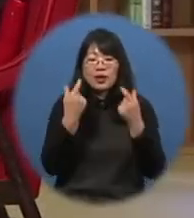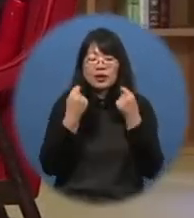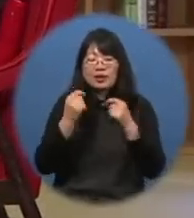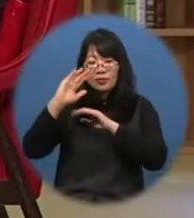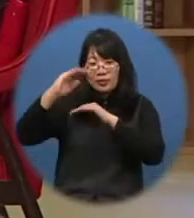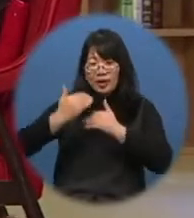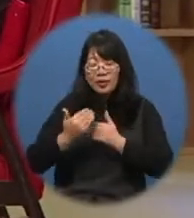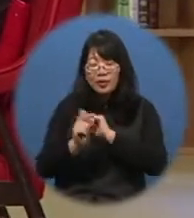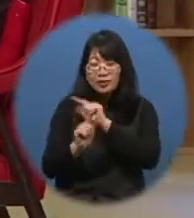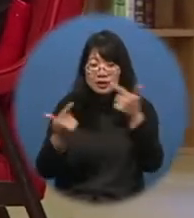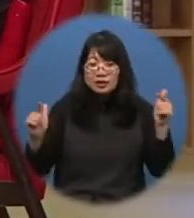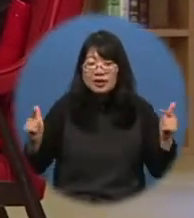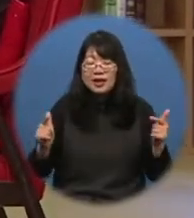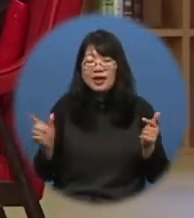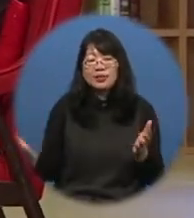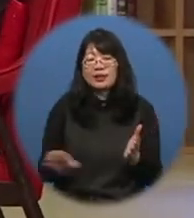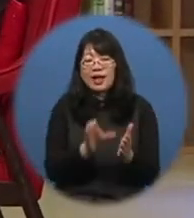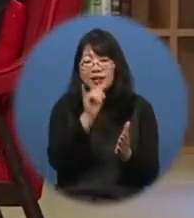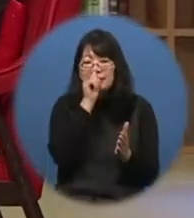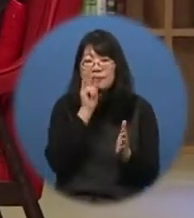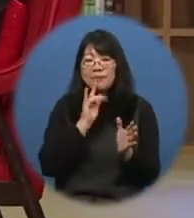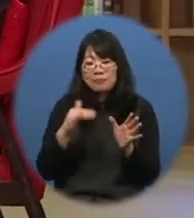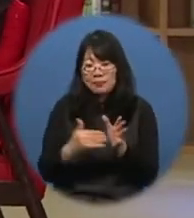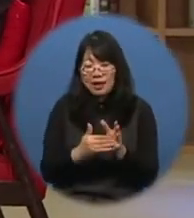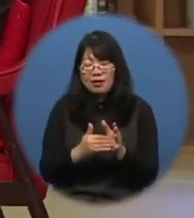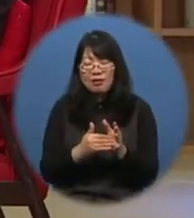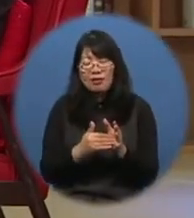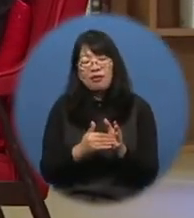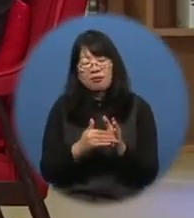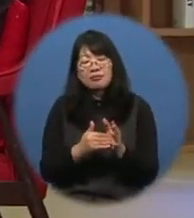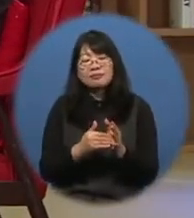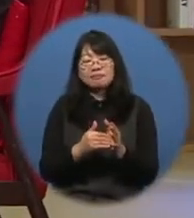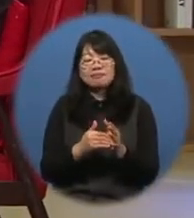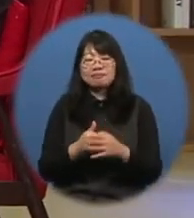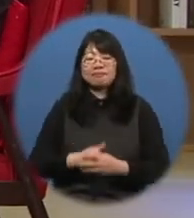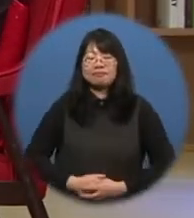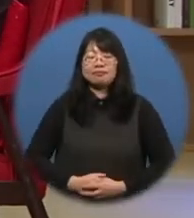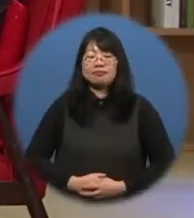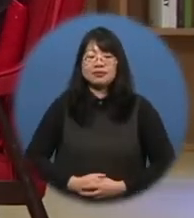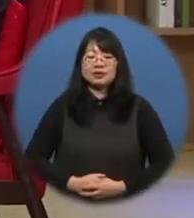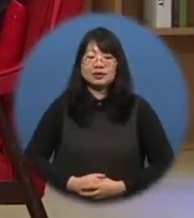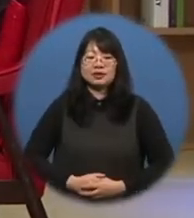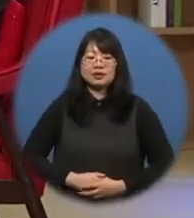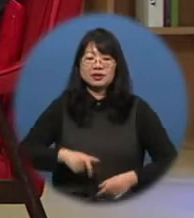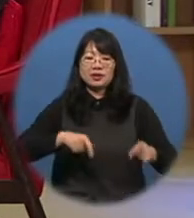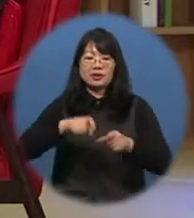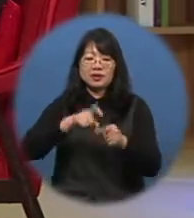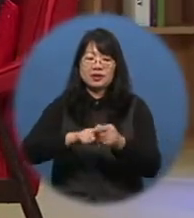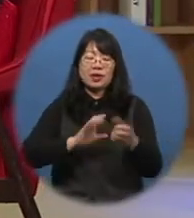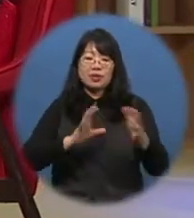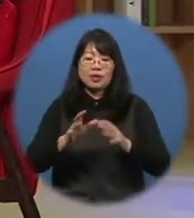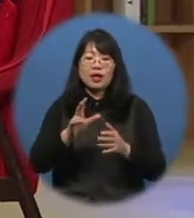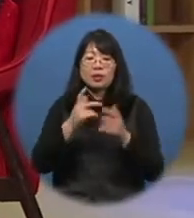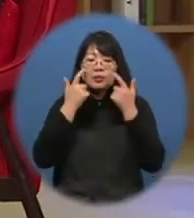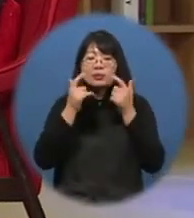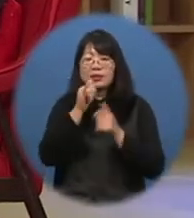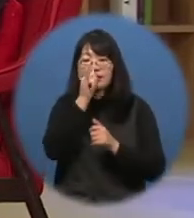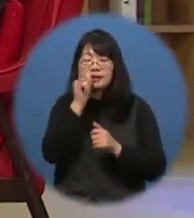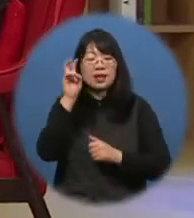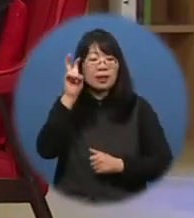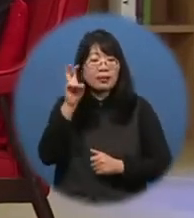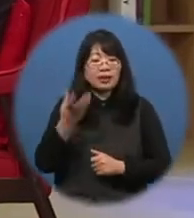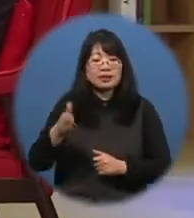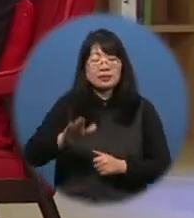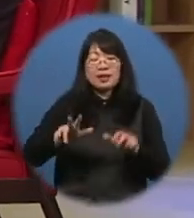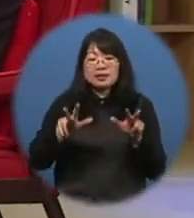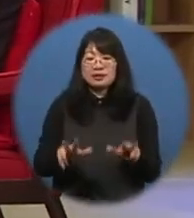그 내용들이 담기는 경우도 있었고 그랬겠죠. 그래서 논란의 여지가 그랬겠죠. 좀 있었고요. 정치적 논란이 분명히 네네. 있었겠죠. 네.